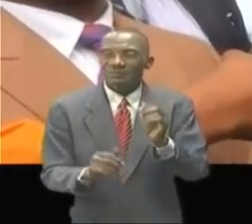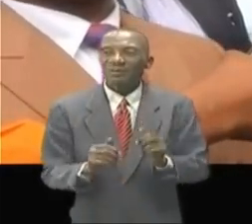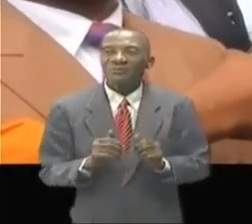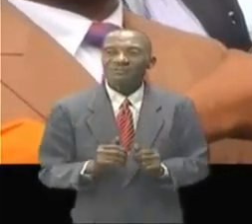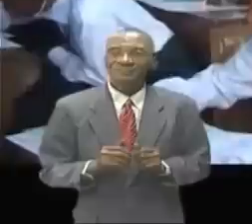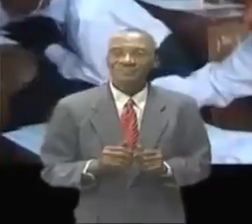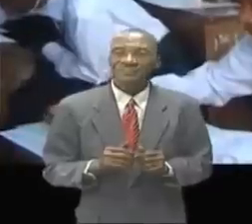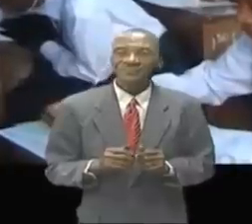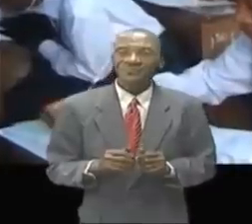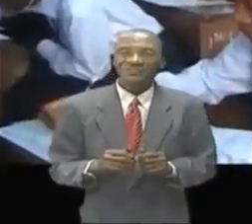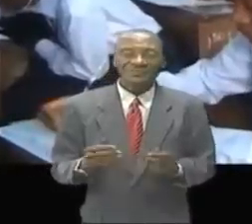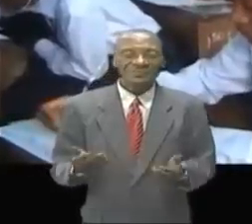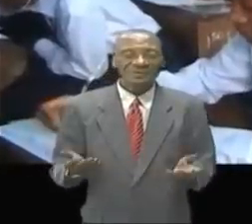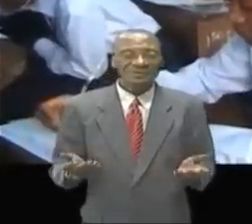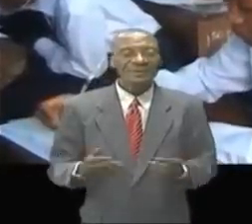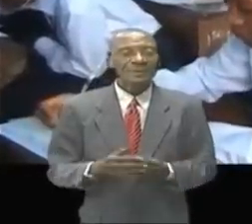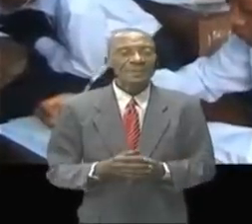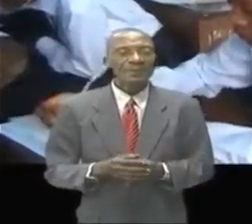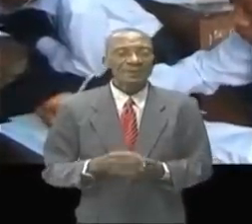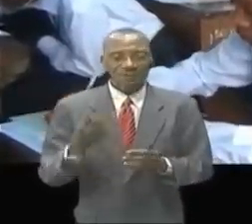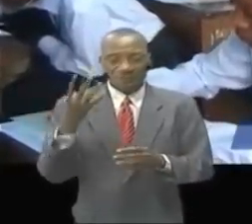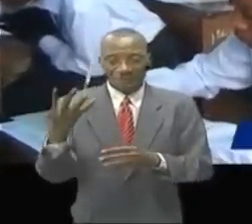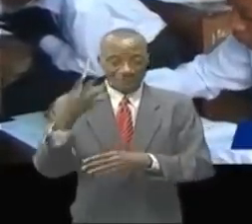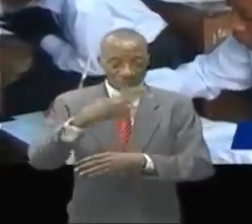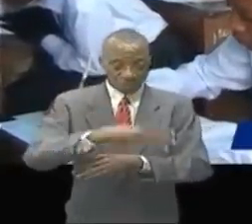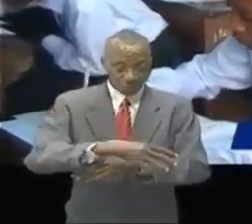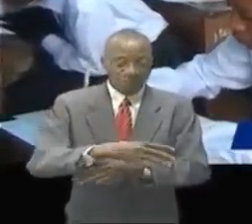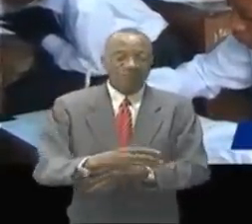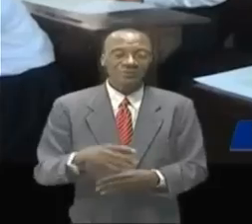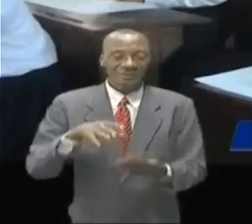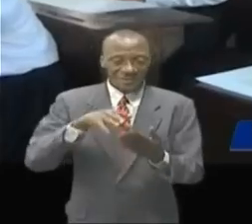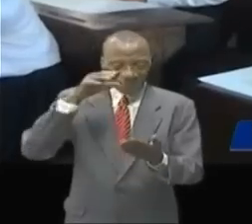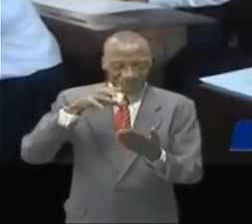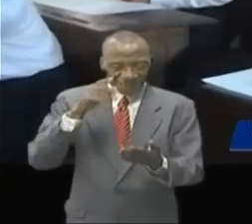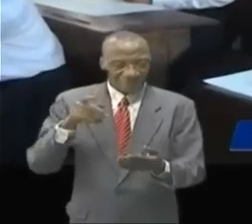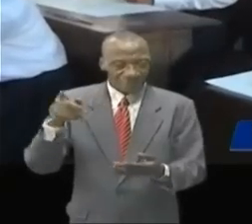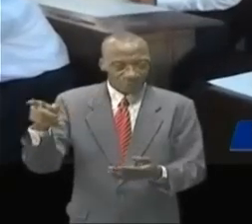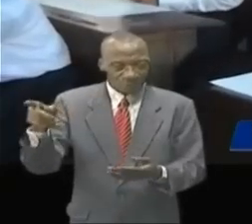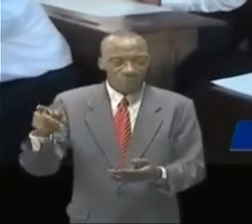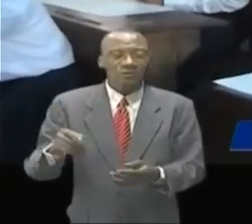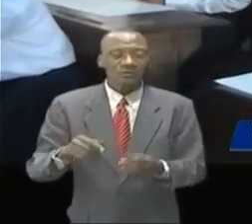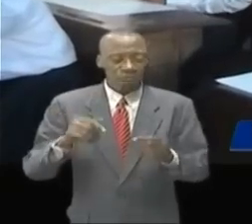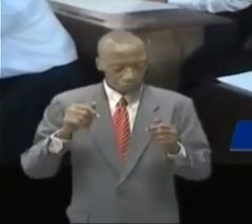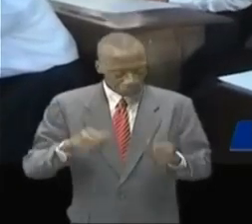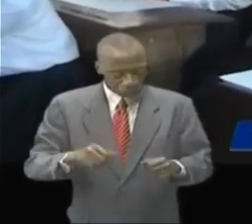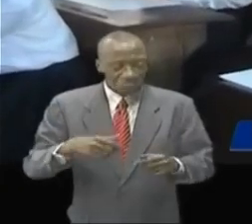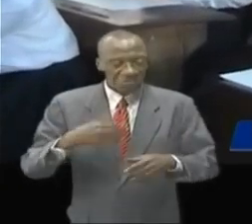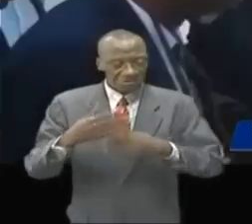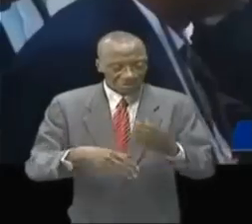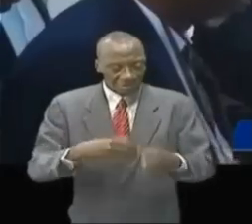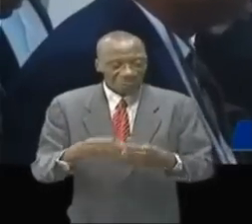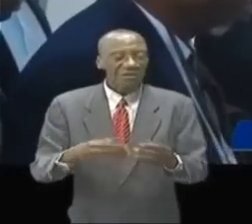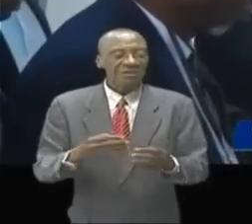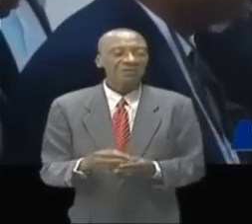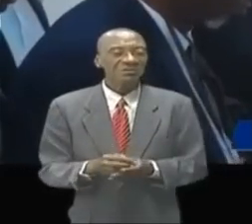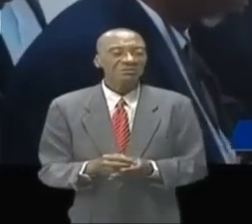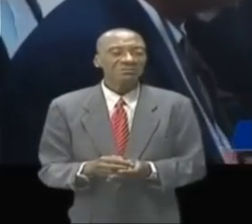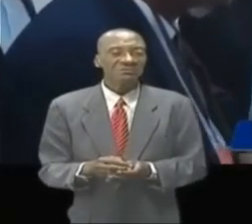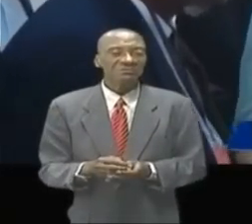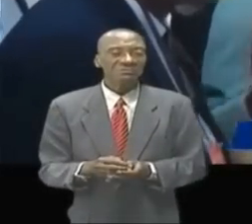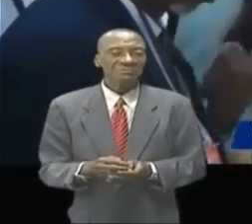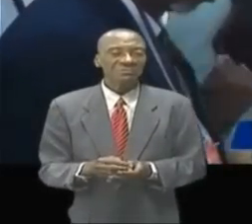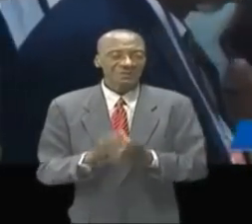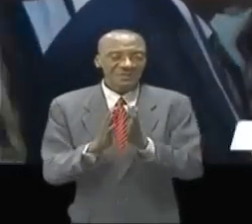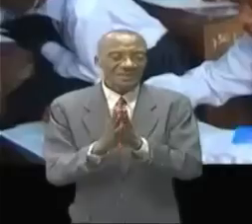sera assurée. Au terme de ces 4 jours, ces finalistes pourront prendre leur mal en patience pendant une dizaine de jours pour